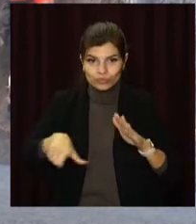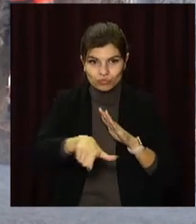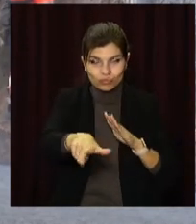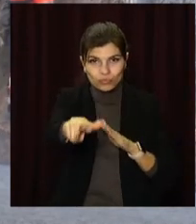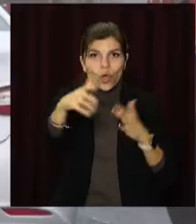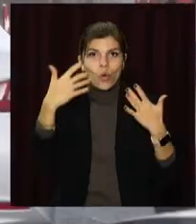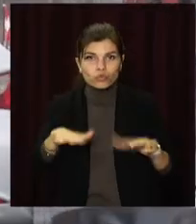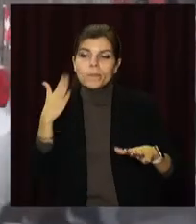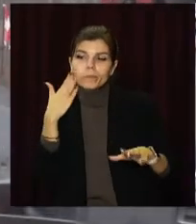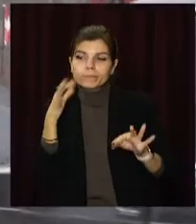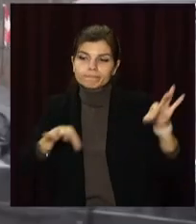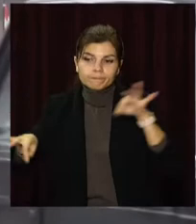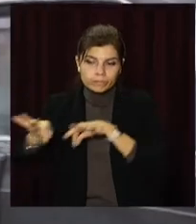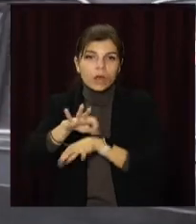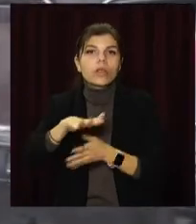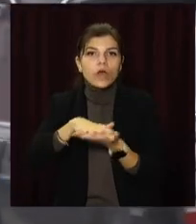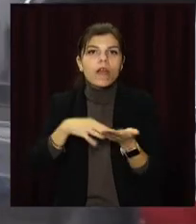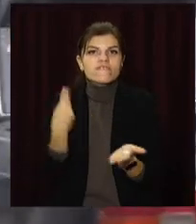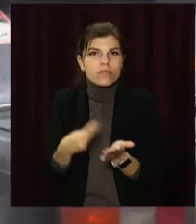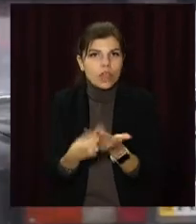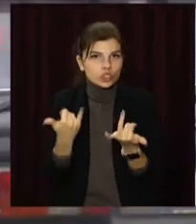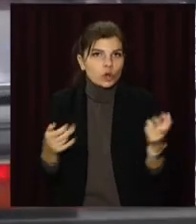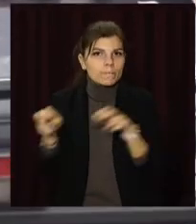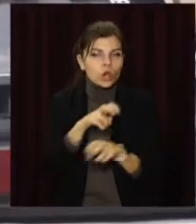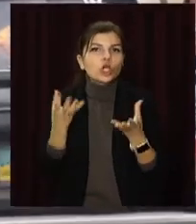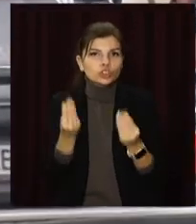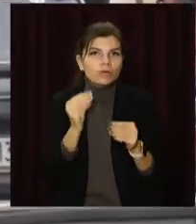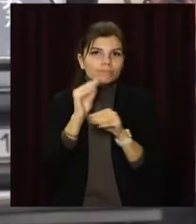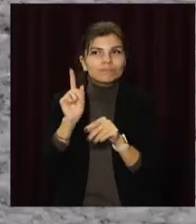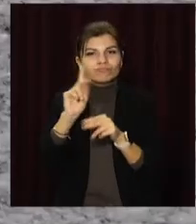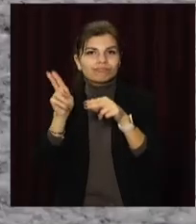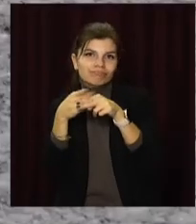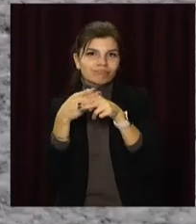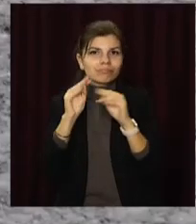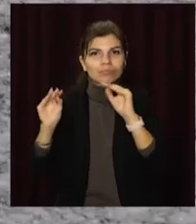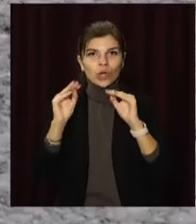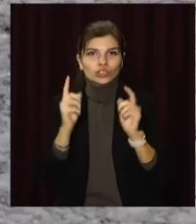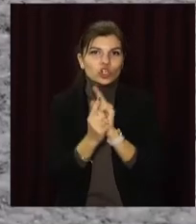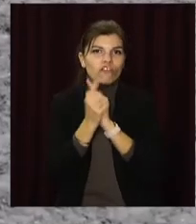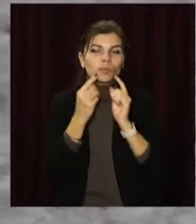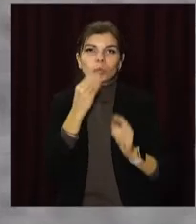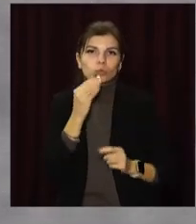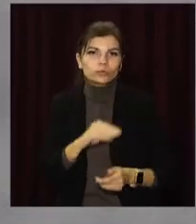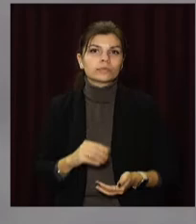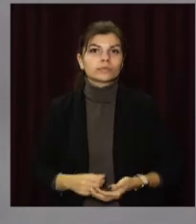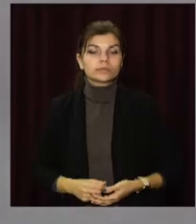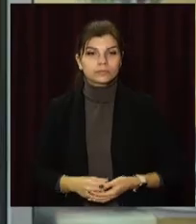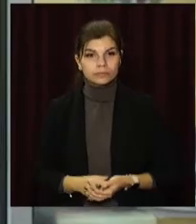вже відвели. На черзі пошук фінансів. Олександр Тушенко, Олександр Вернигоров, Open News, телеканал «Відкритий».